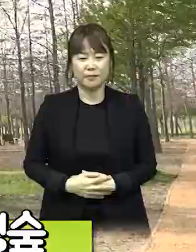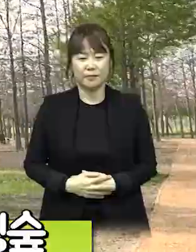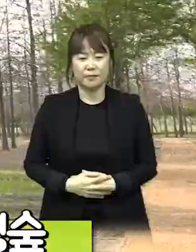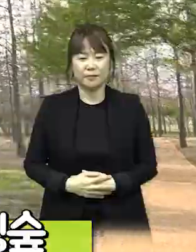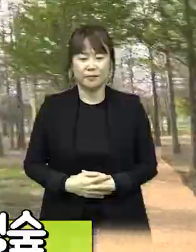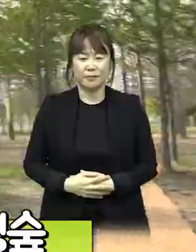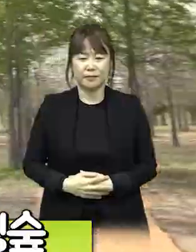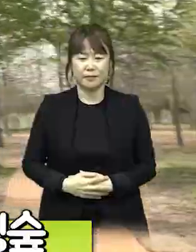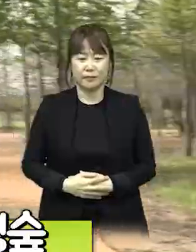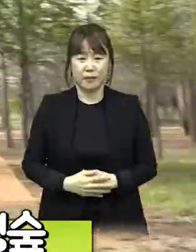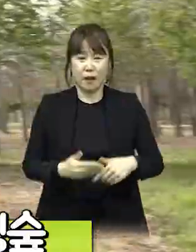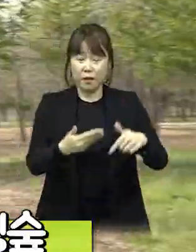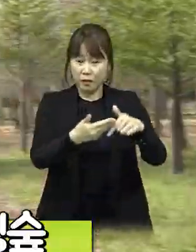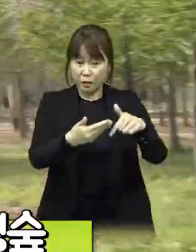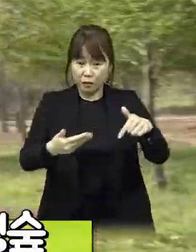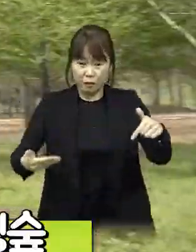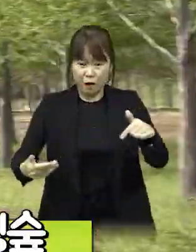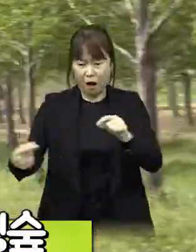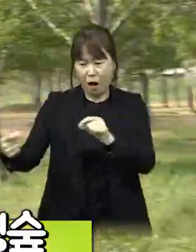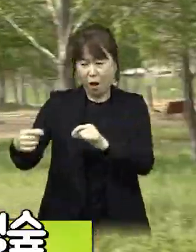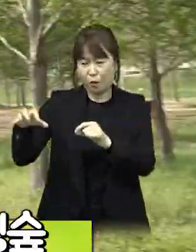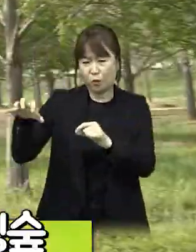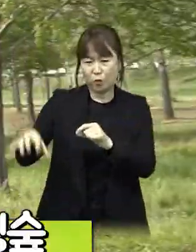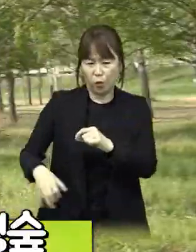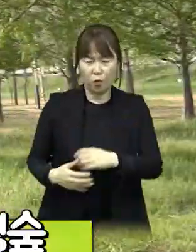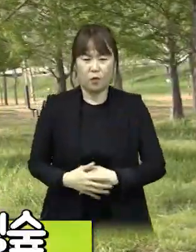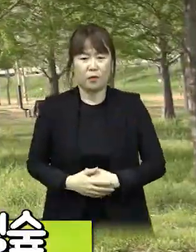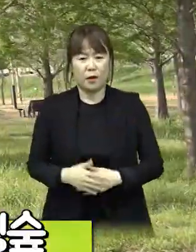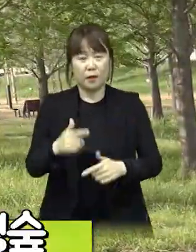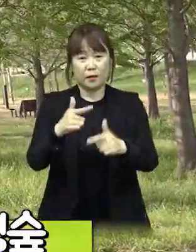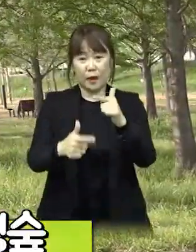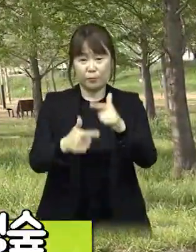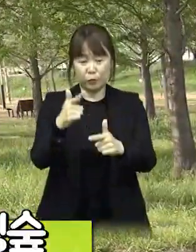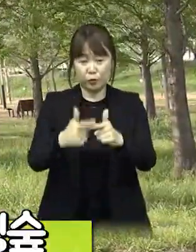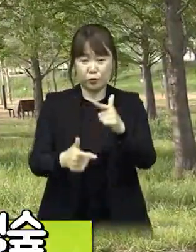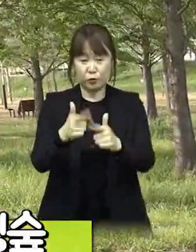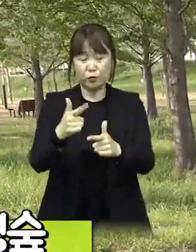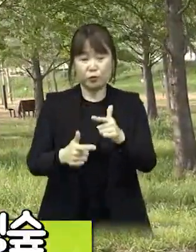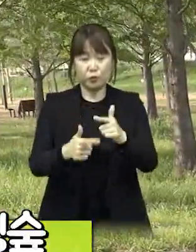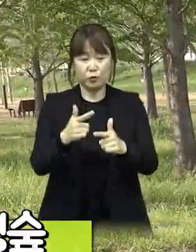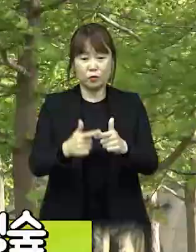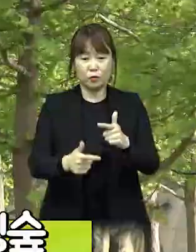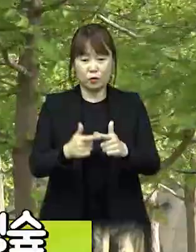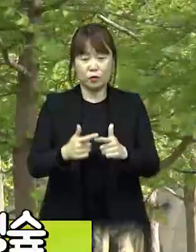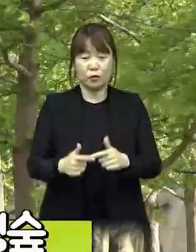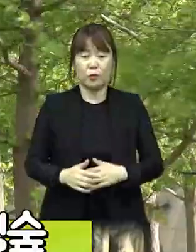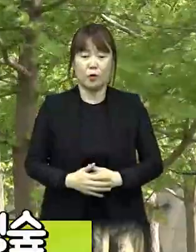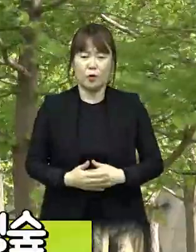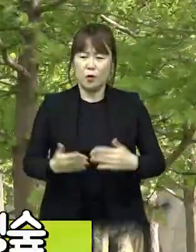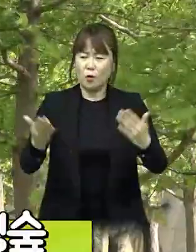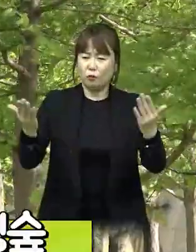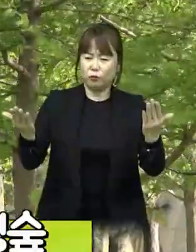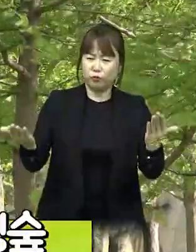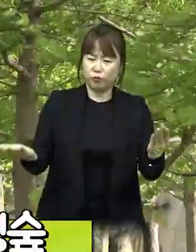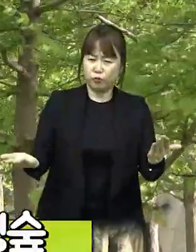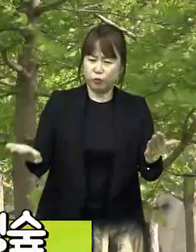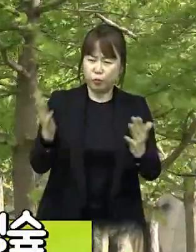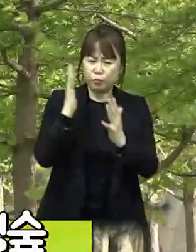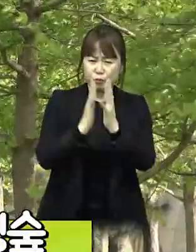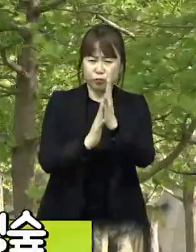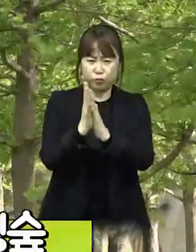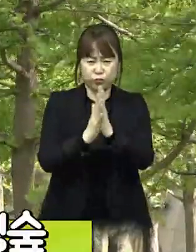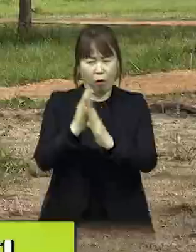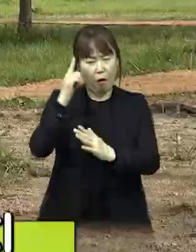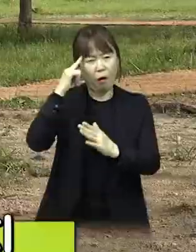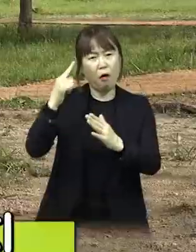낙동강 옆 입합나무길 주차장 부근에 황산공원의 또 다른 공간인 황산 힐링숲. 이곳에서 숲멍을 즐길